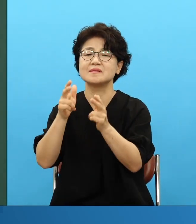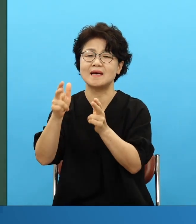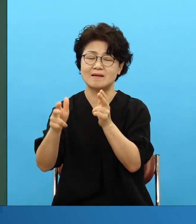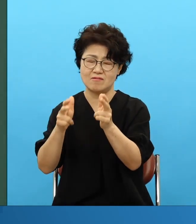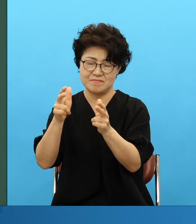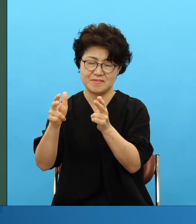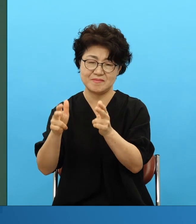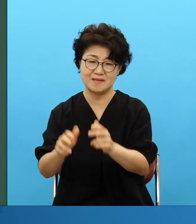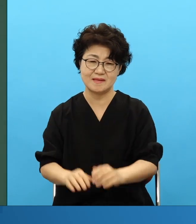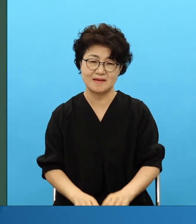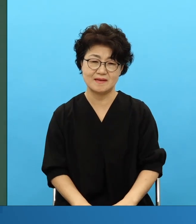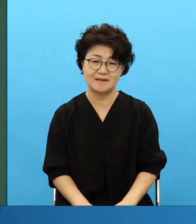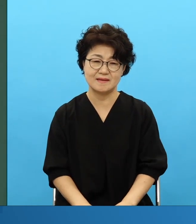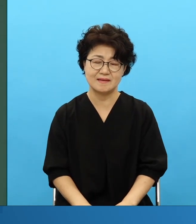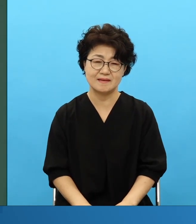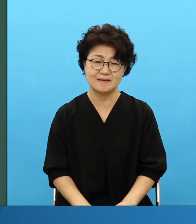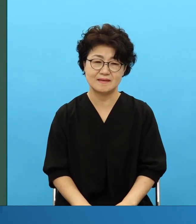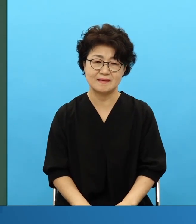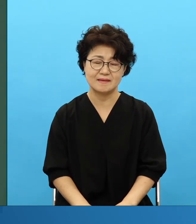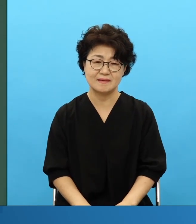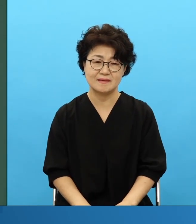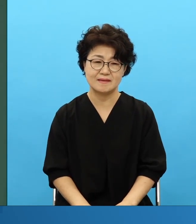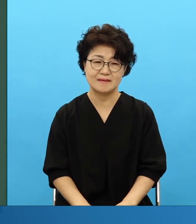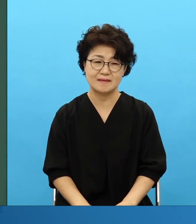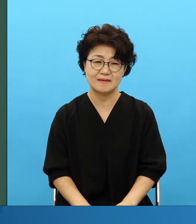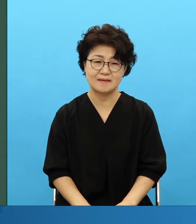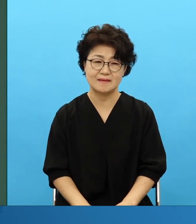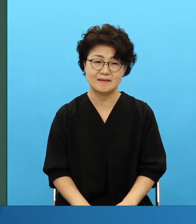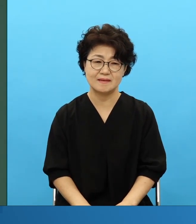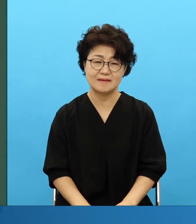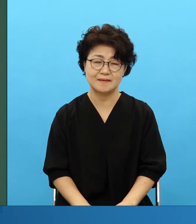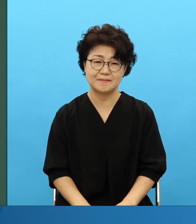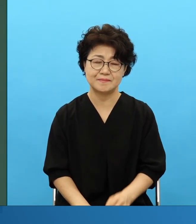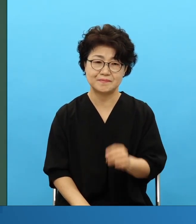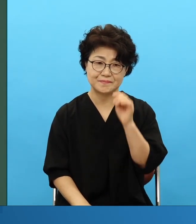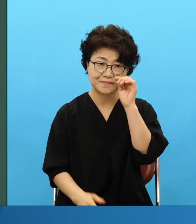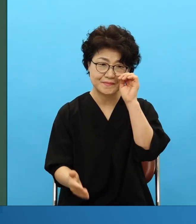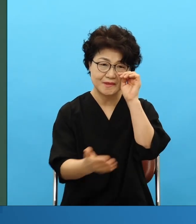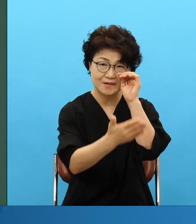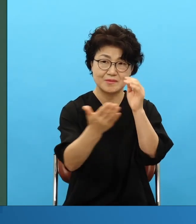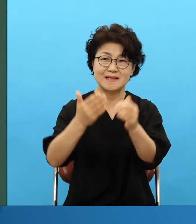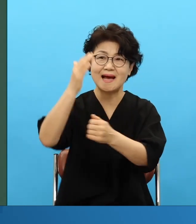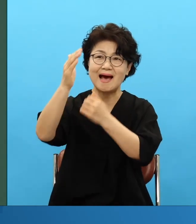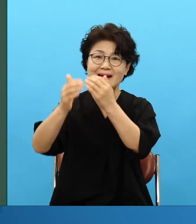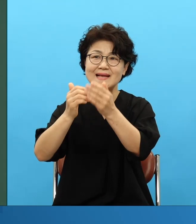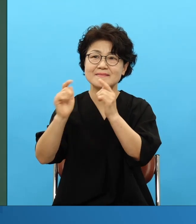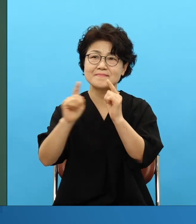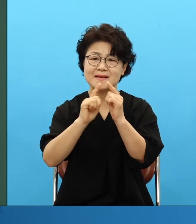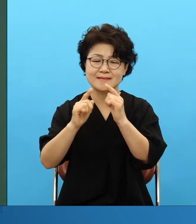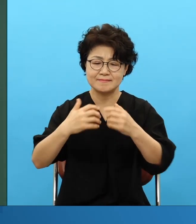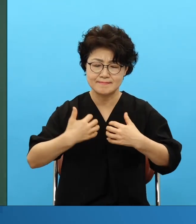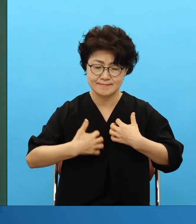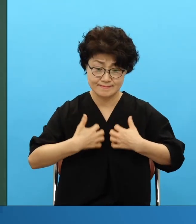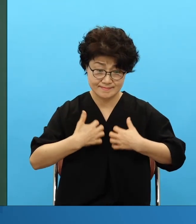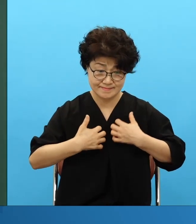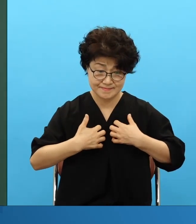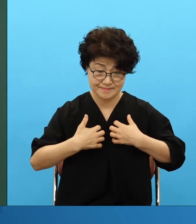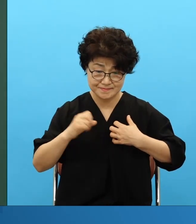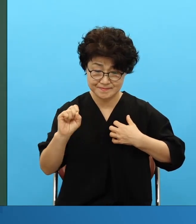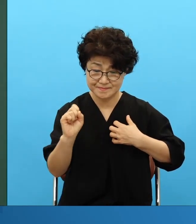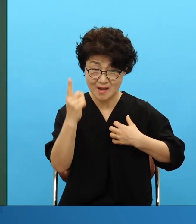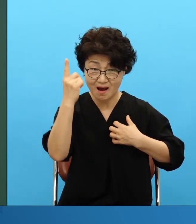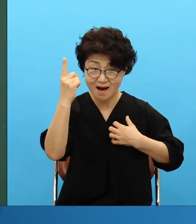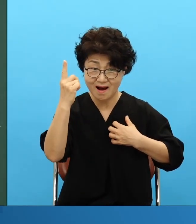is the business of God's kingdom. 자, 이걸 누리기 시작하면 어떤 응답이 옵니까? And when you begin to enjoy this one, answers will come. 어떻게 이런